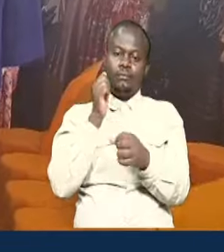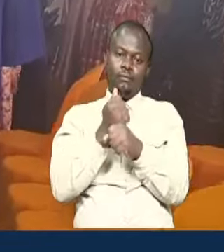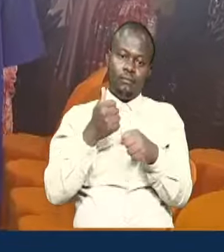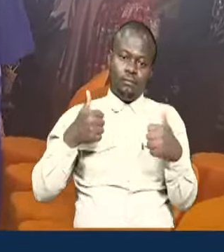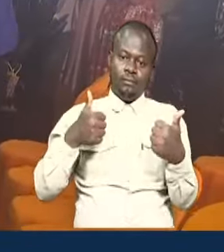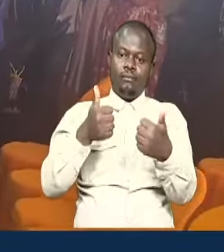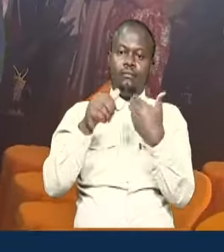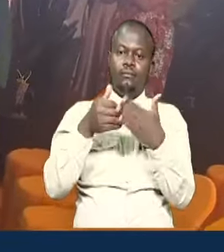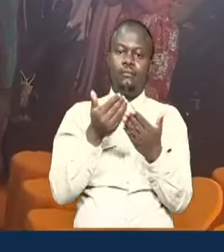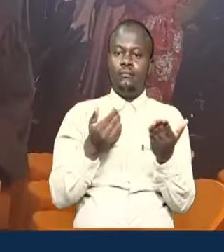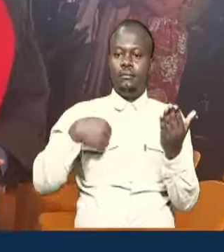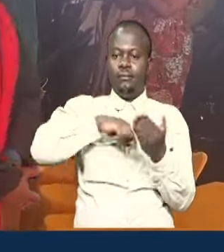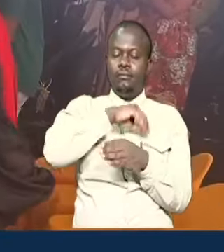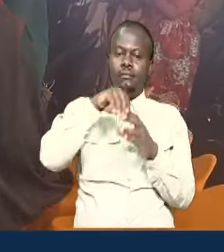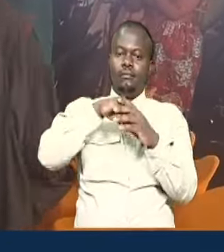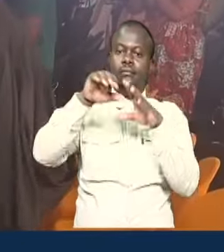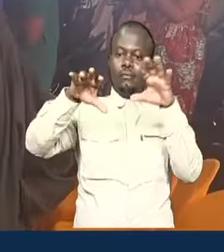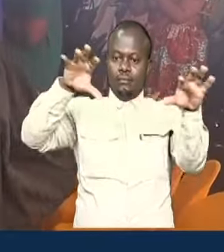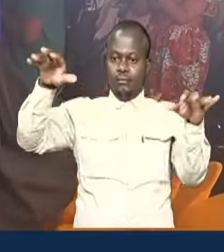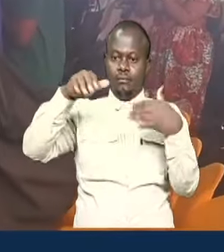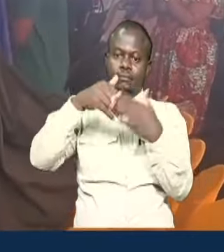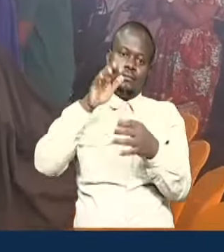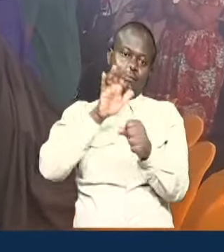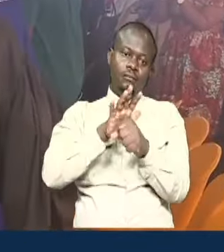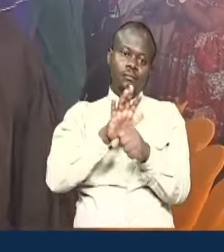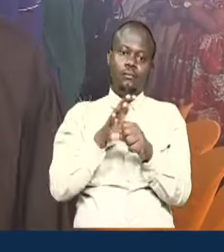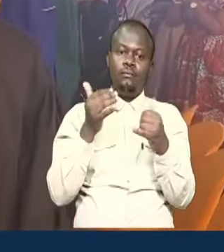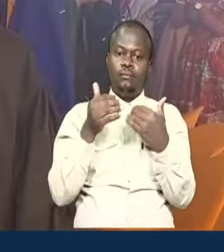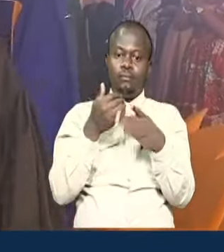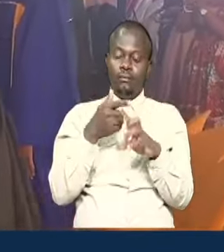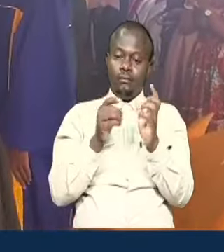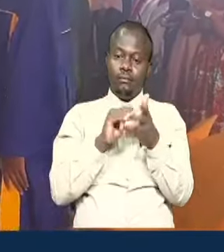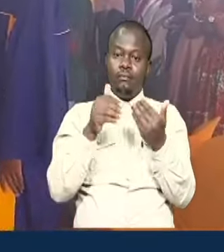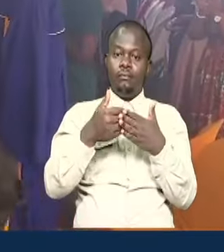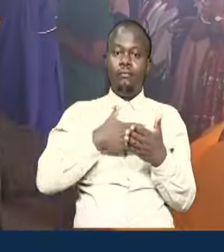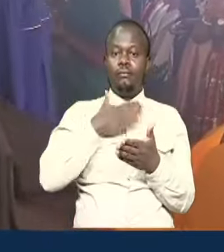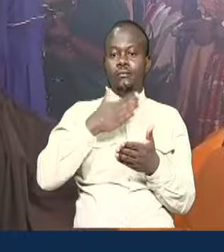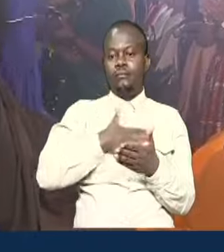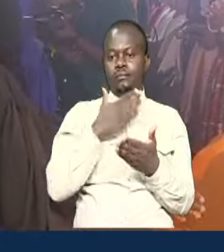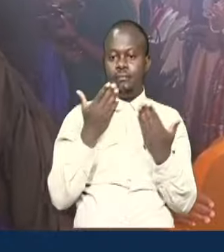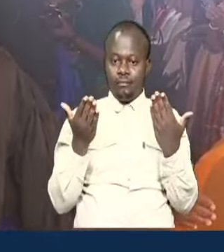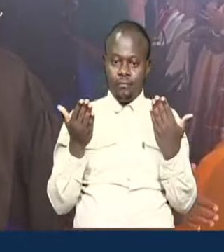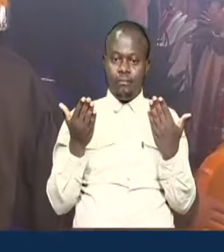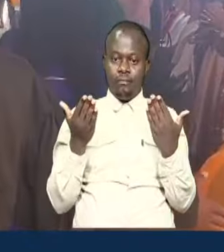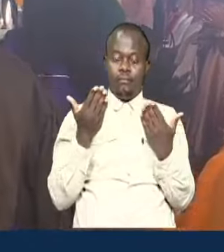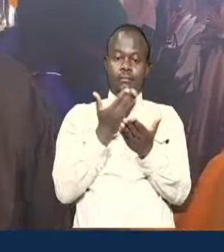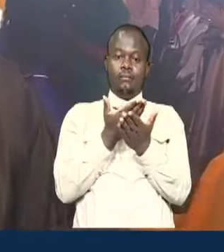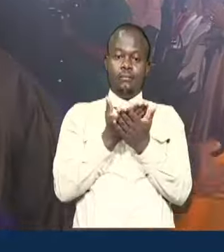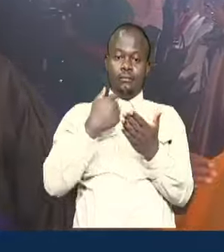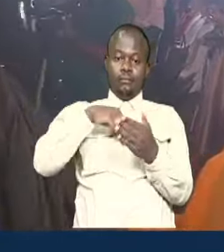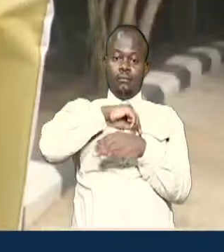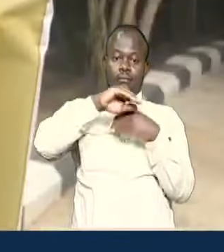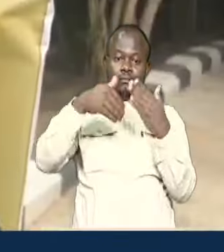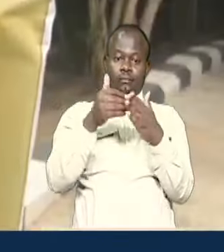gukora. So abana bacu bari dispersed everywhere, bari benshi bari hanze, ariko tufite bishimo. Ikintu cyensaba ababyeyi bose, mwizere